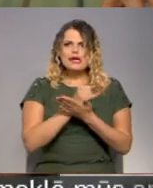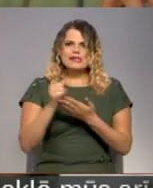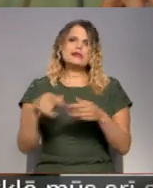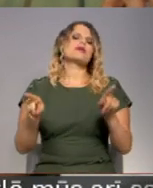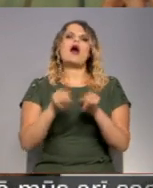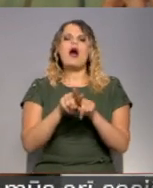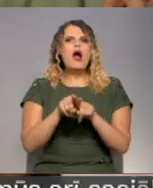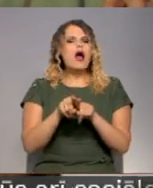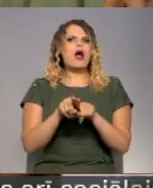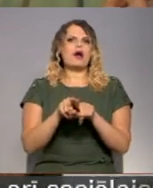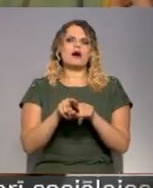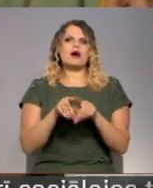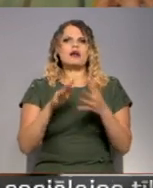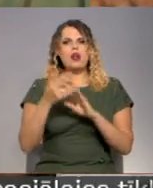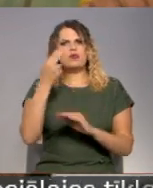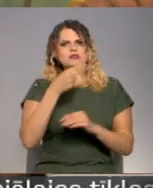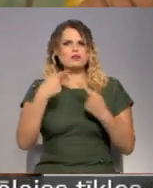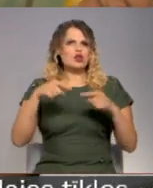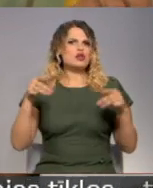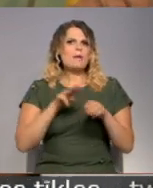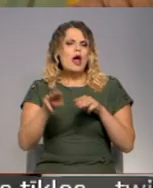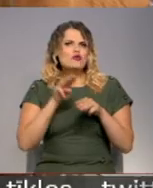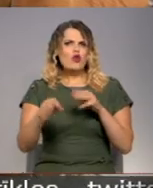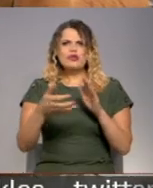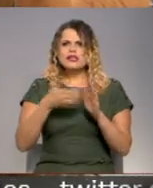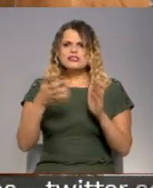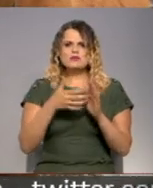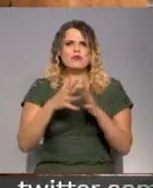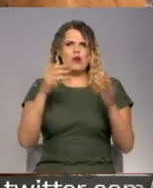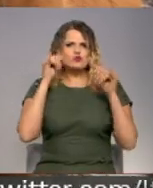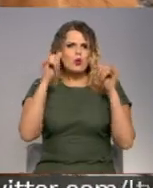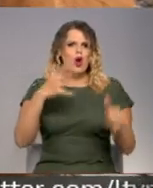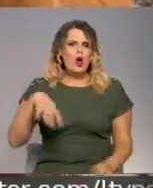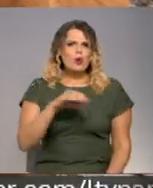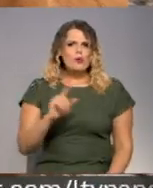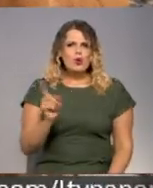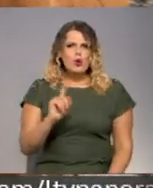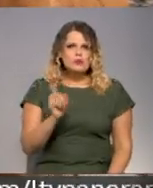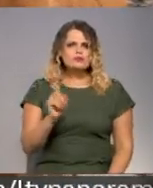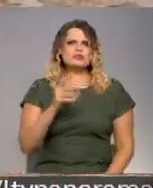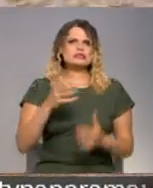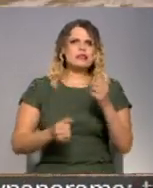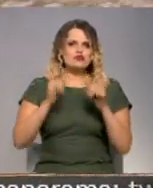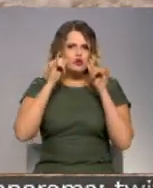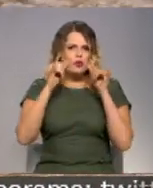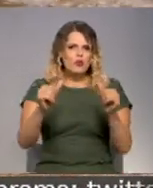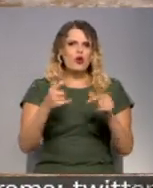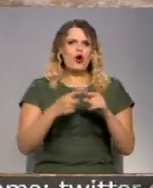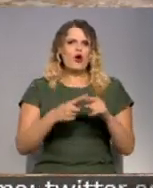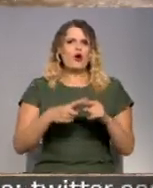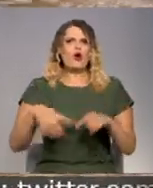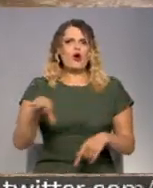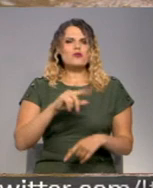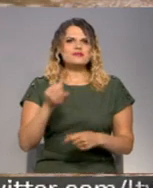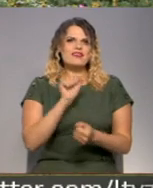darbojamies ar biodinamiskajām lauksaimniecības metodēm. Mums ir pilna kūts ar lopiem. Slaucam govis un patiesībā mums tāda